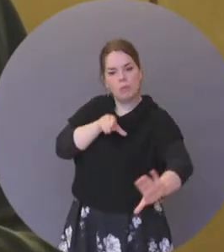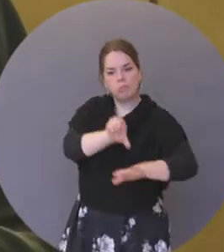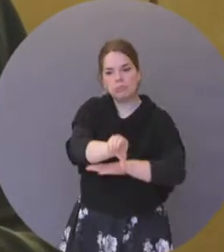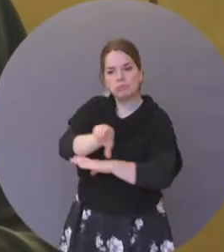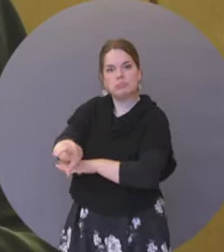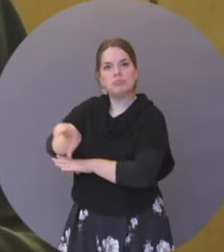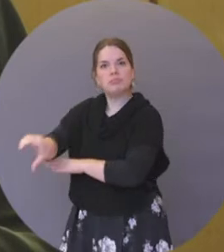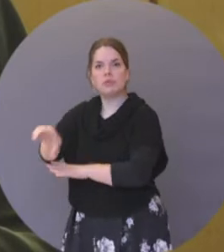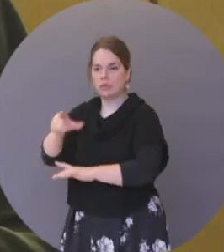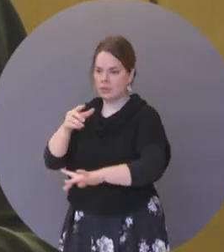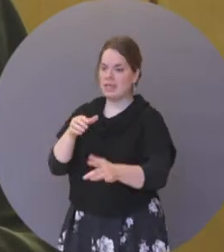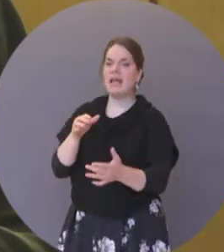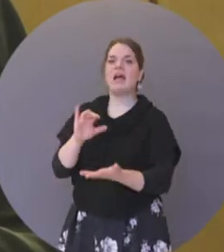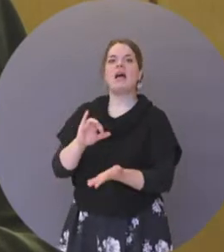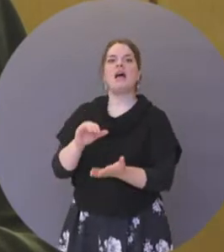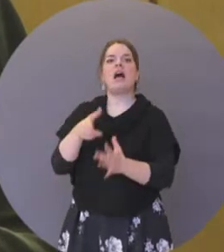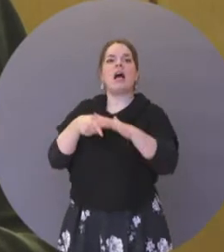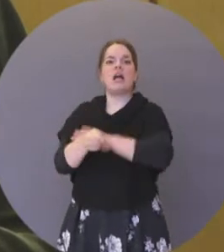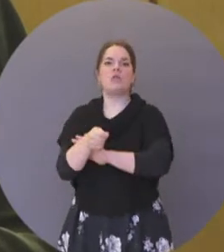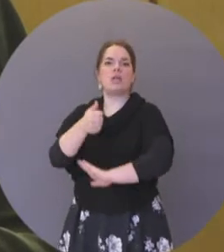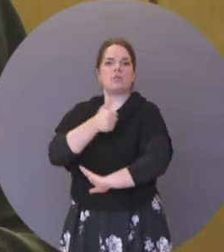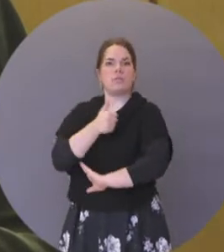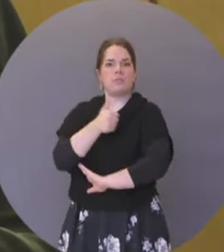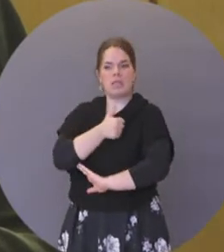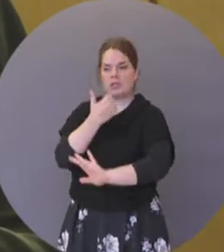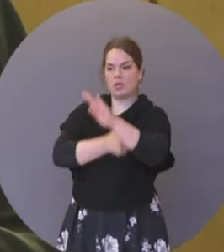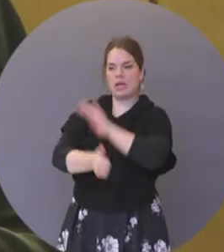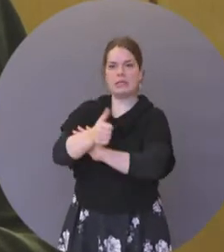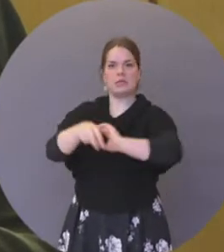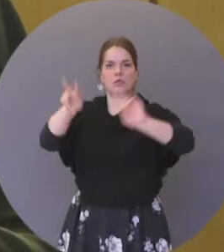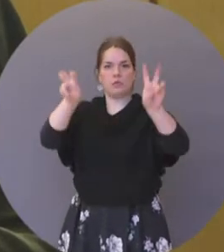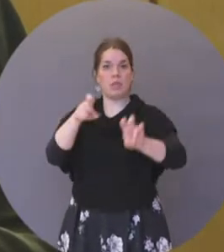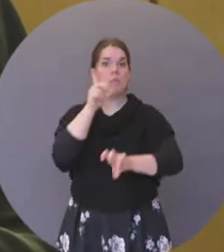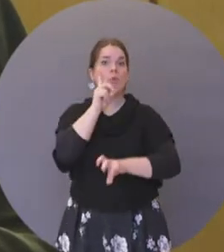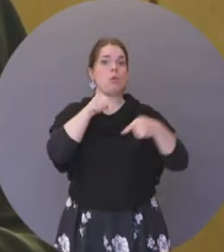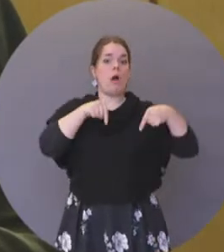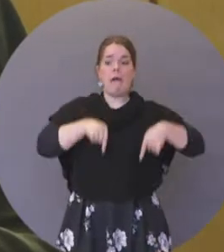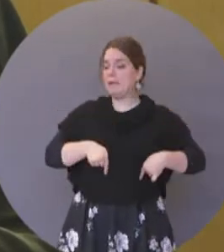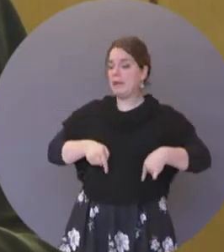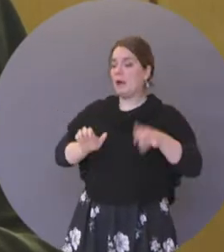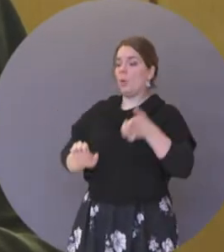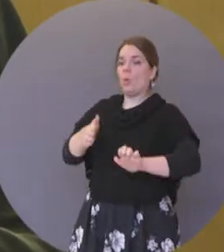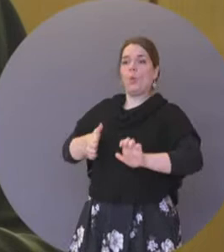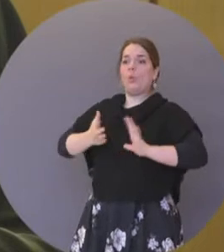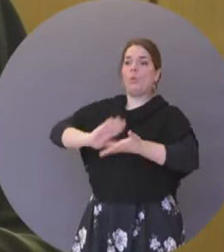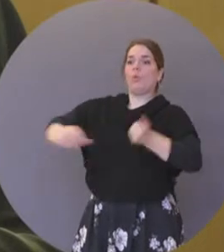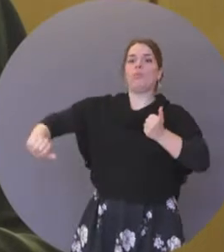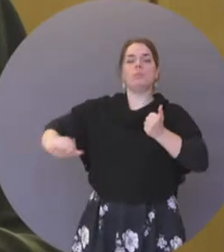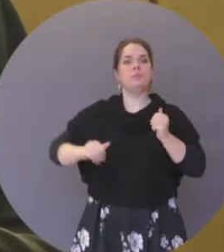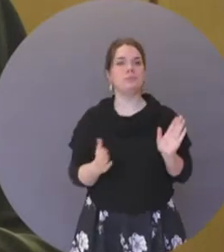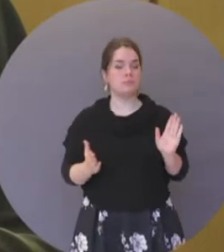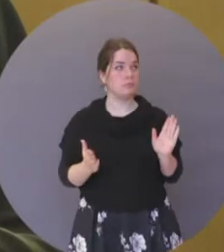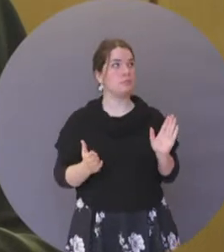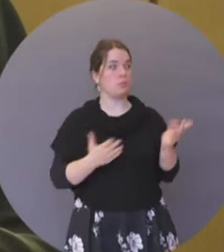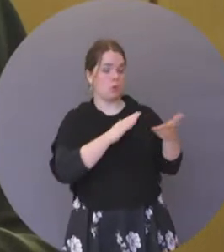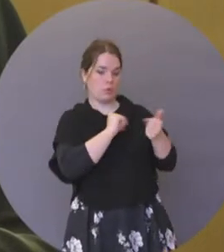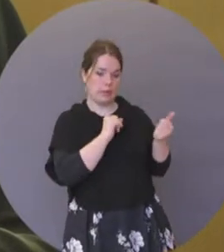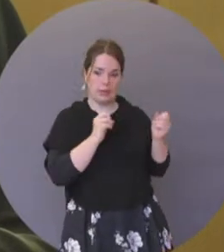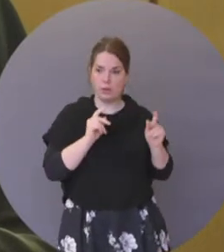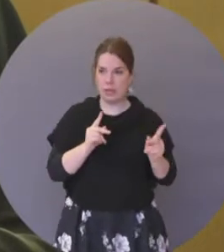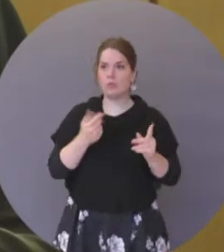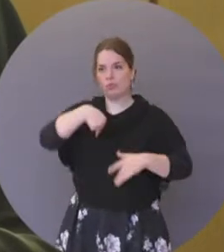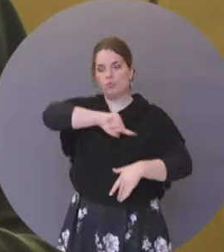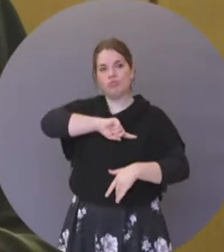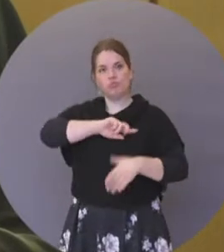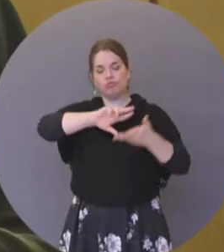location personnalisée d'autonomie depuis que l'État c'est désengagé dans sa compensation intégrale une conventionne il